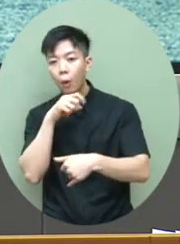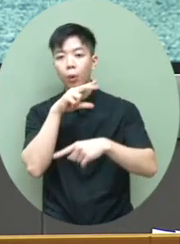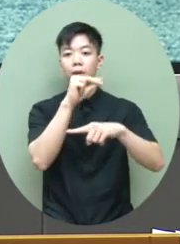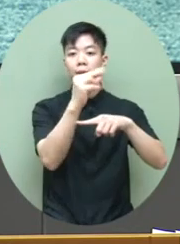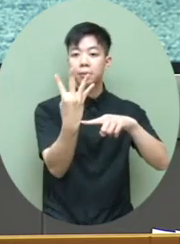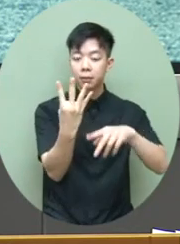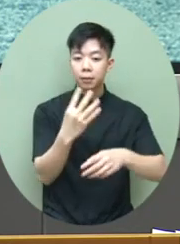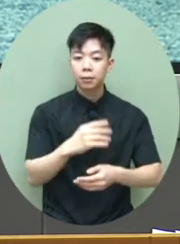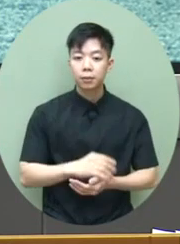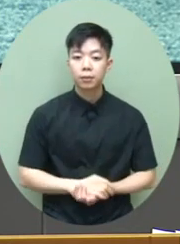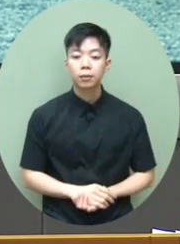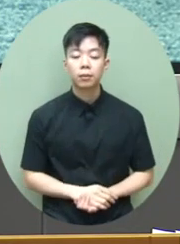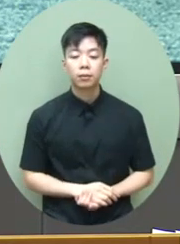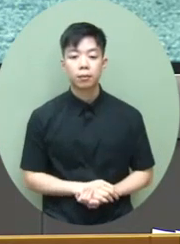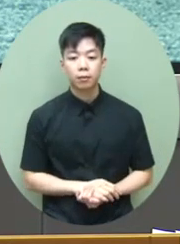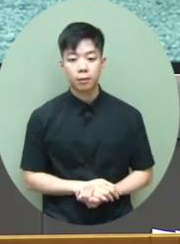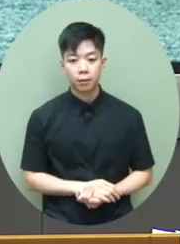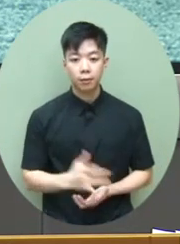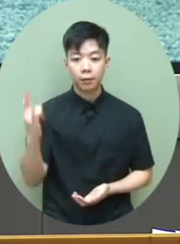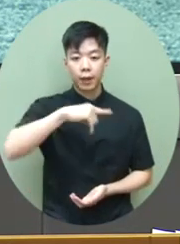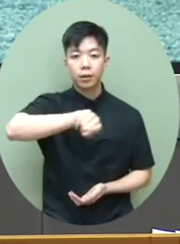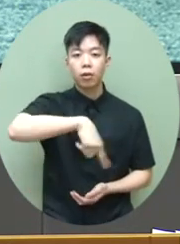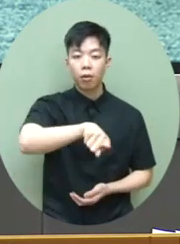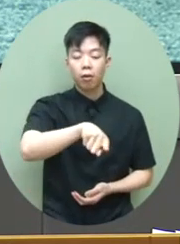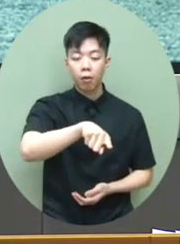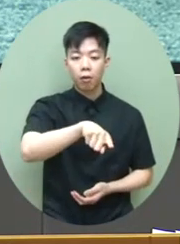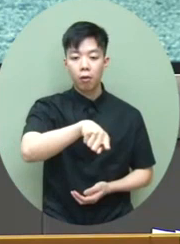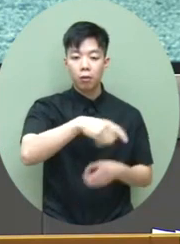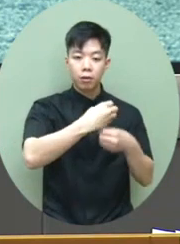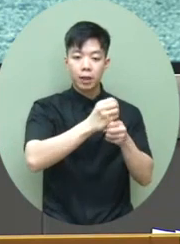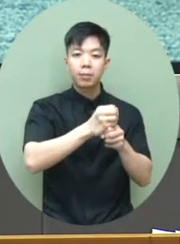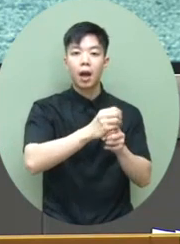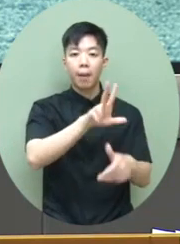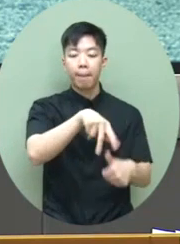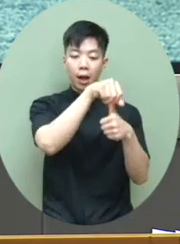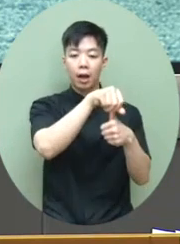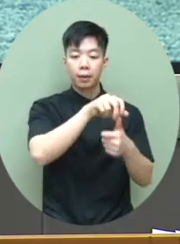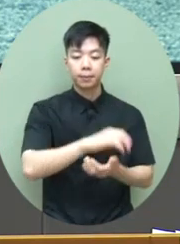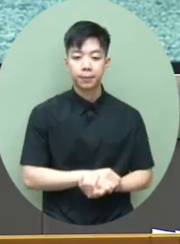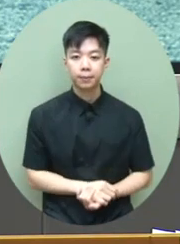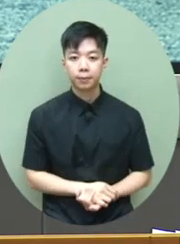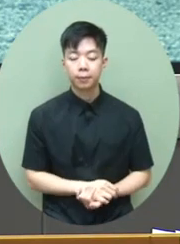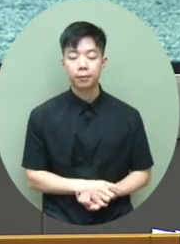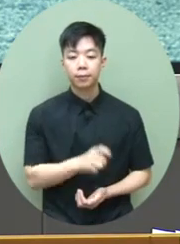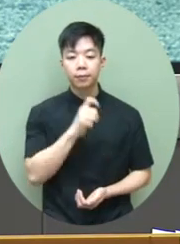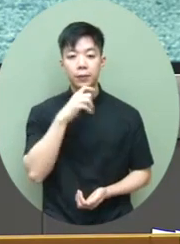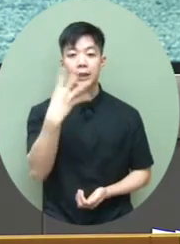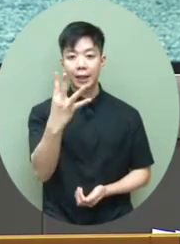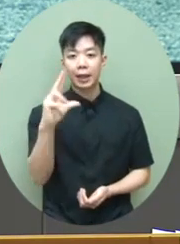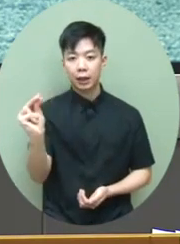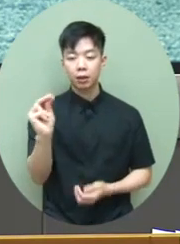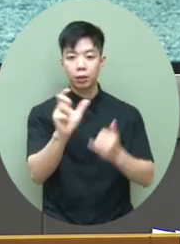系即係喺機場檢測到的個案啦，係47宗就